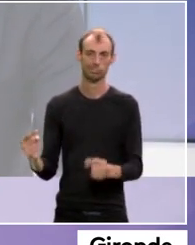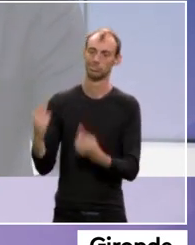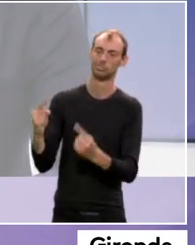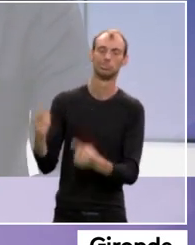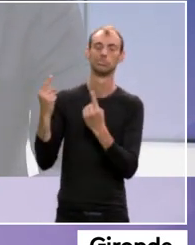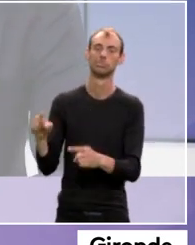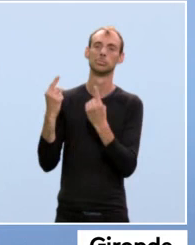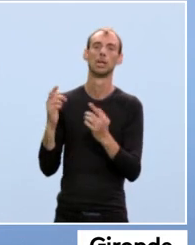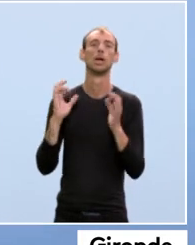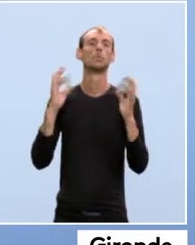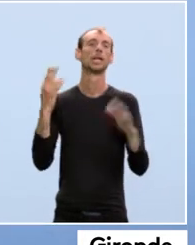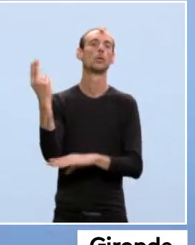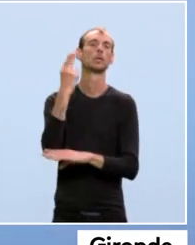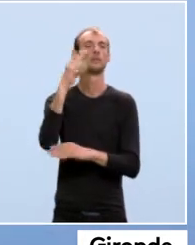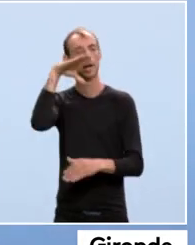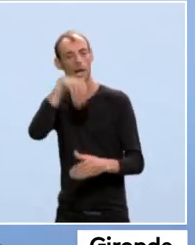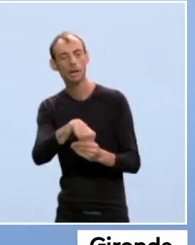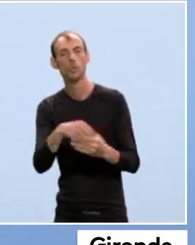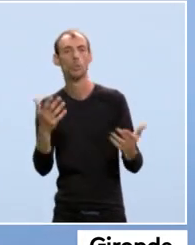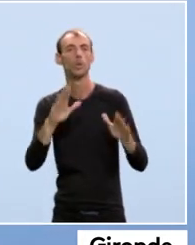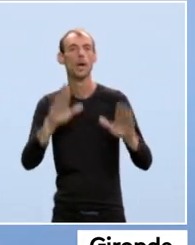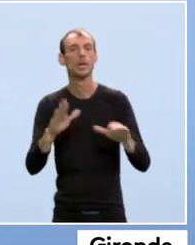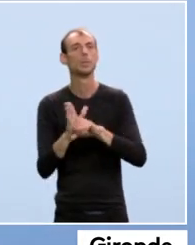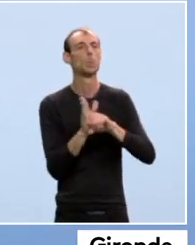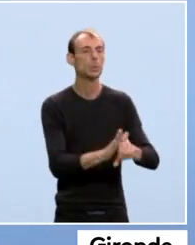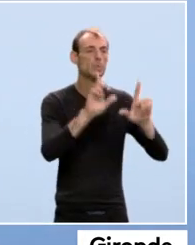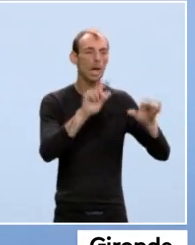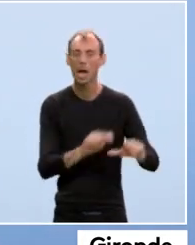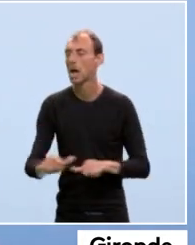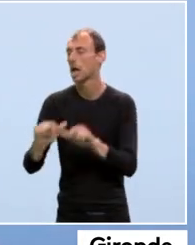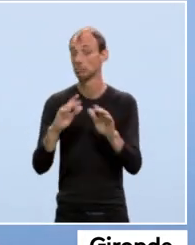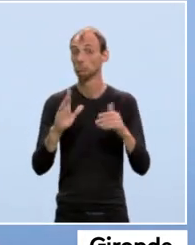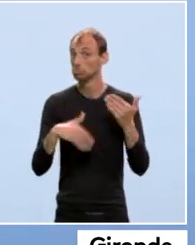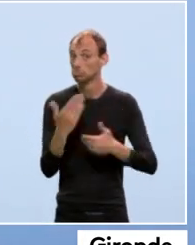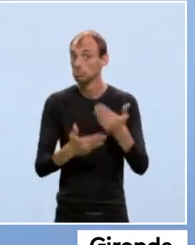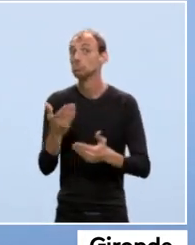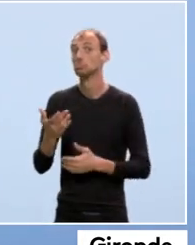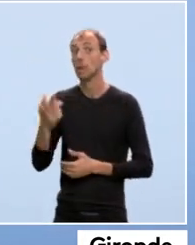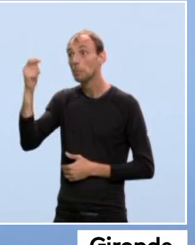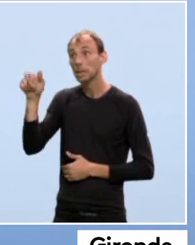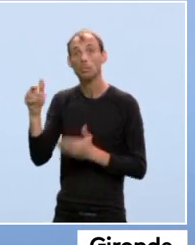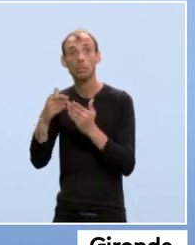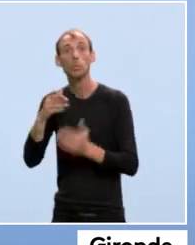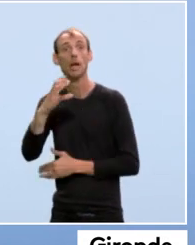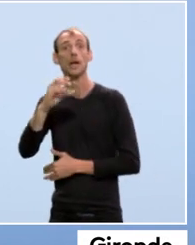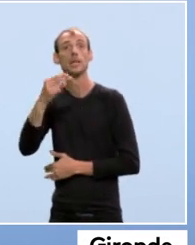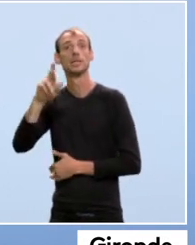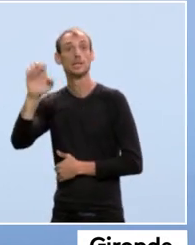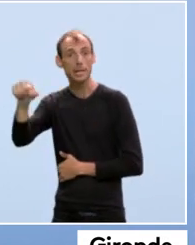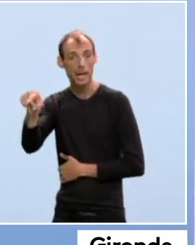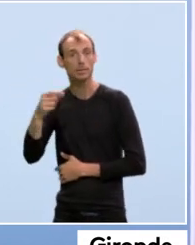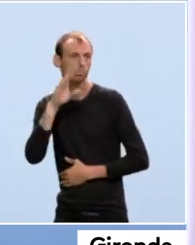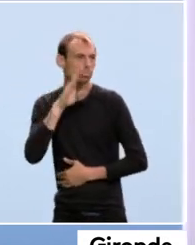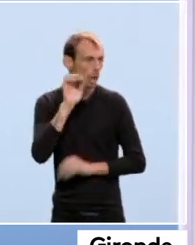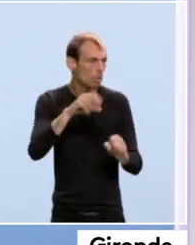de l'islamo-gauchie dans l'université le CNRS a expliqué et a détaillé qu'il n'y avait aucun fondement sur ce sujet et vous avez vous fixettes qui sont